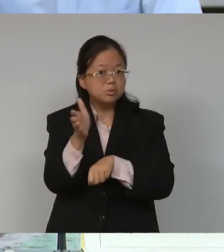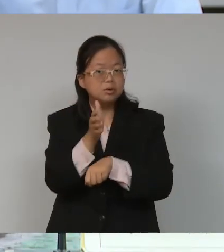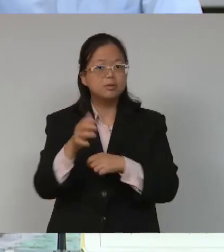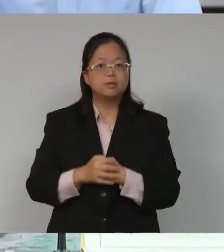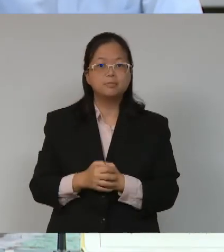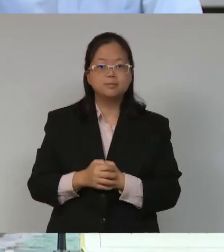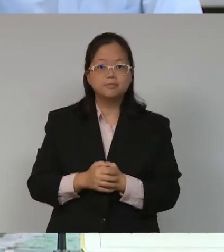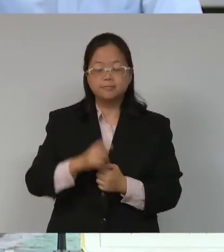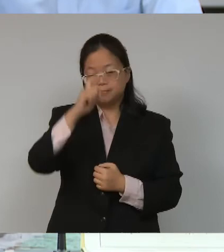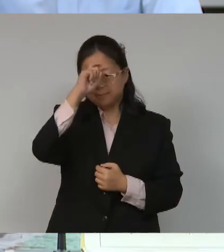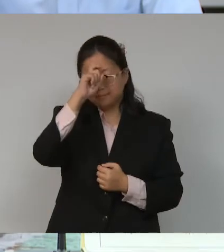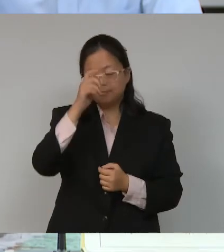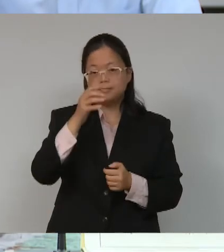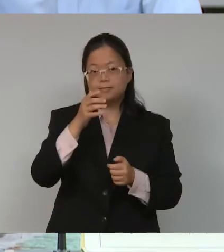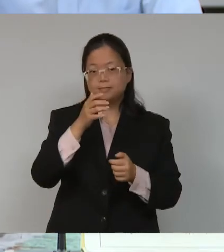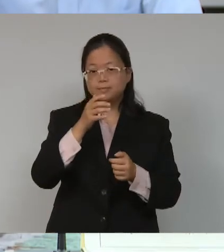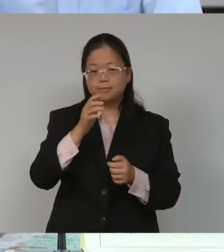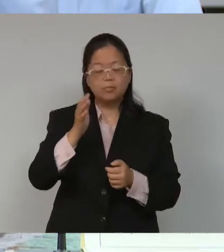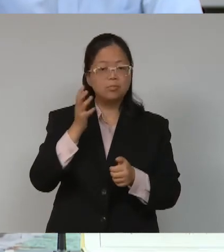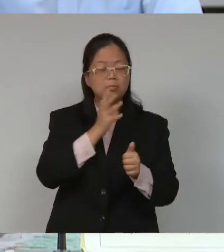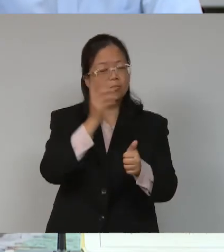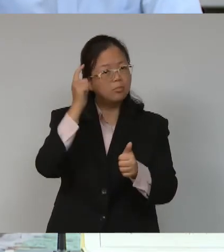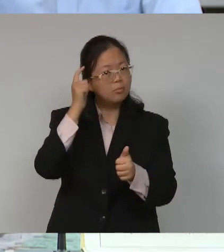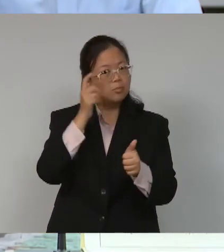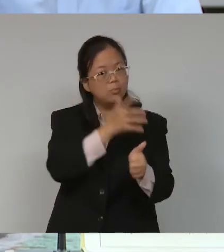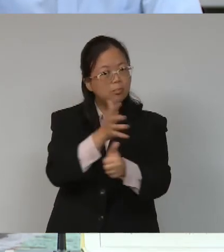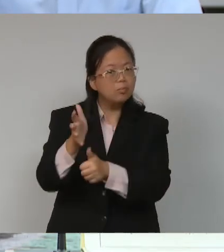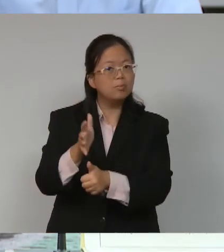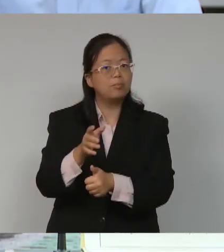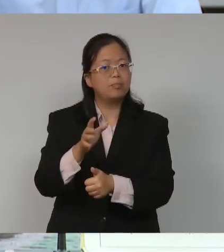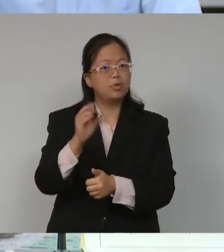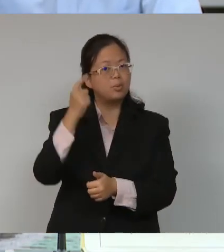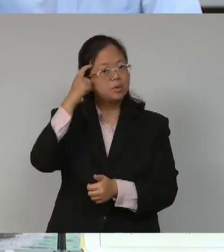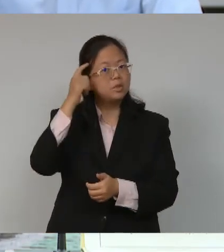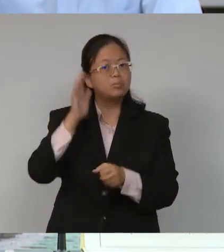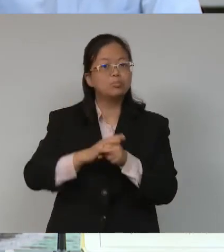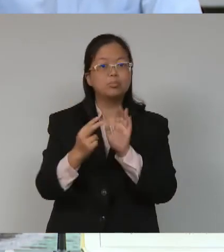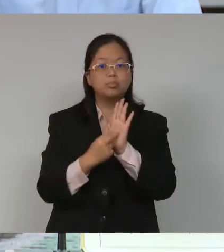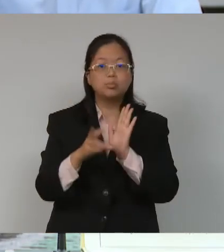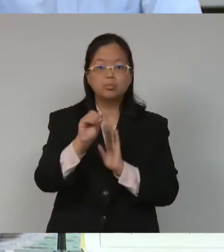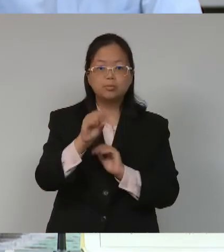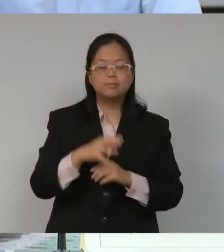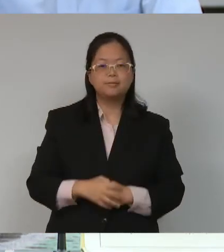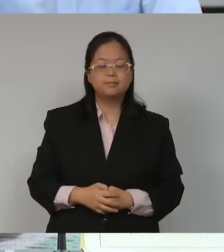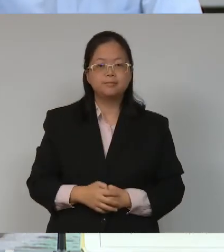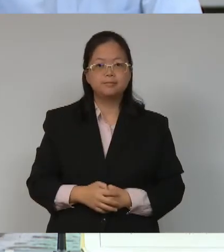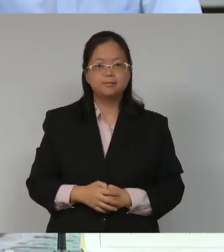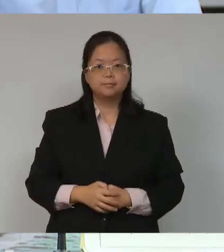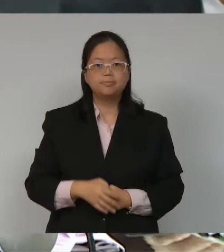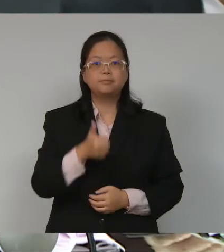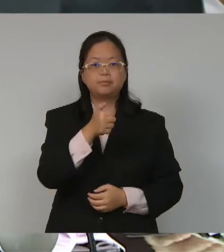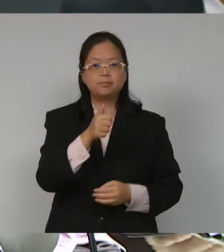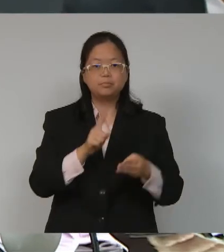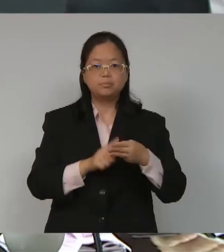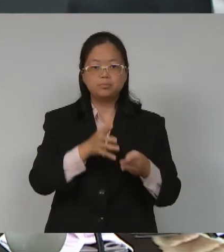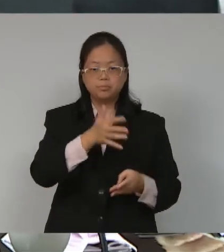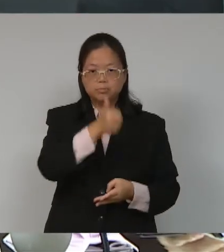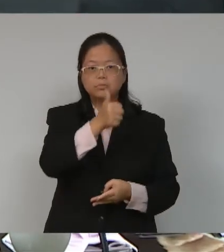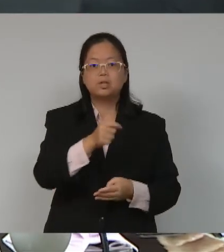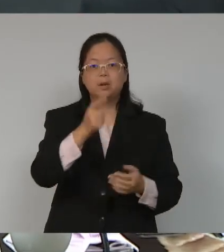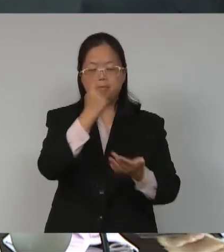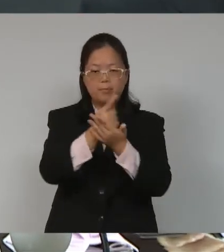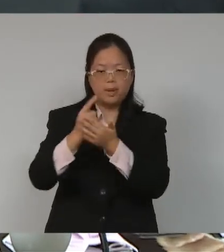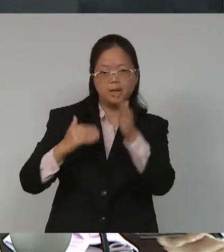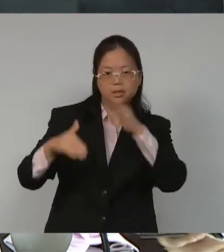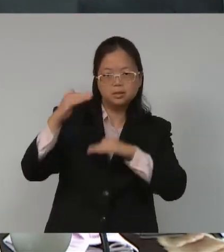得在场各位李先生或者先进有没有好。 是谢谢主席，还有各位先进哈，我想我大概